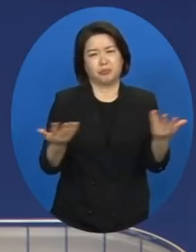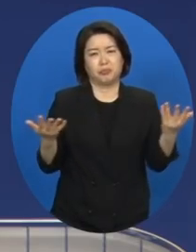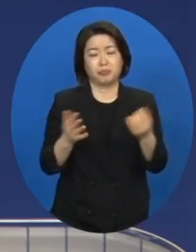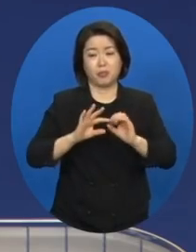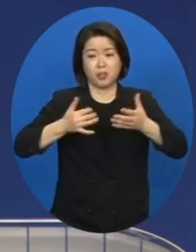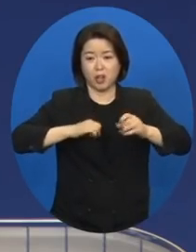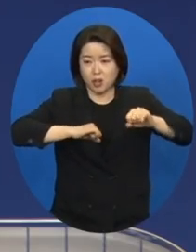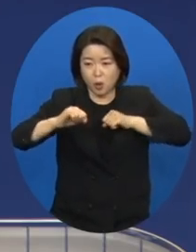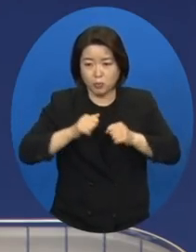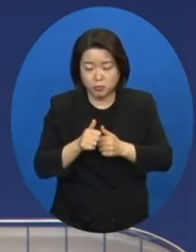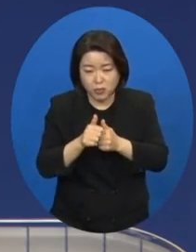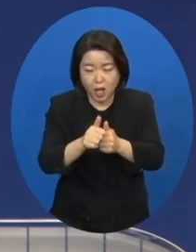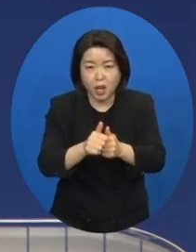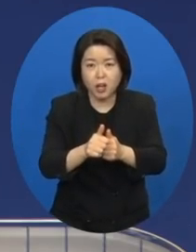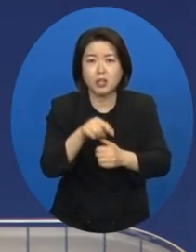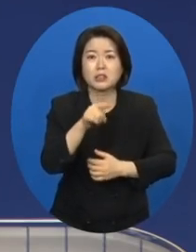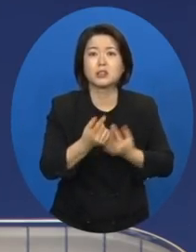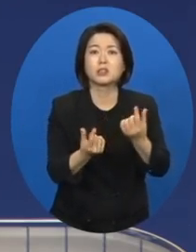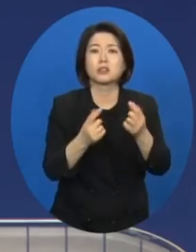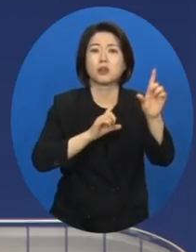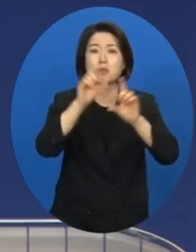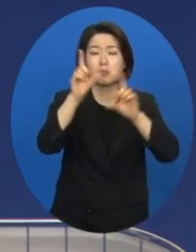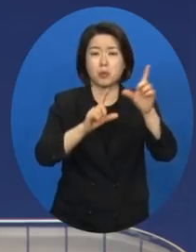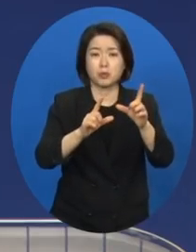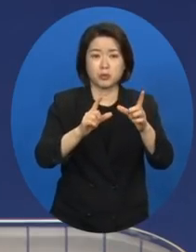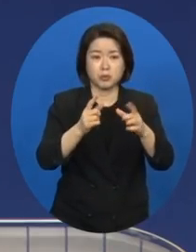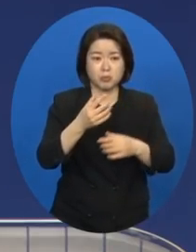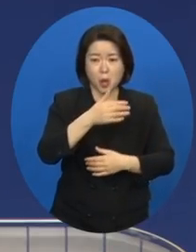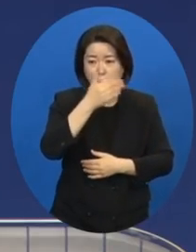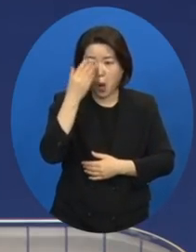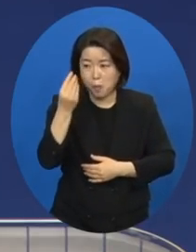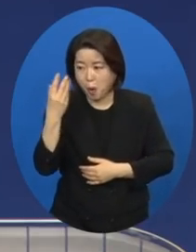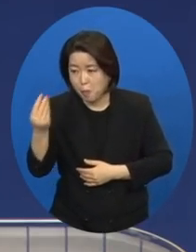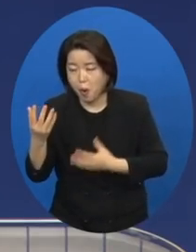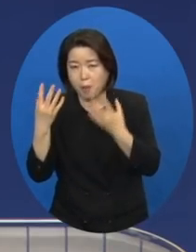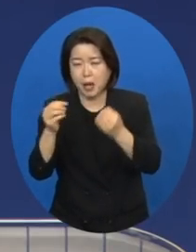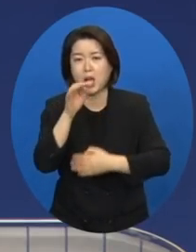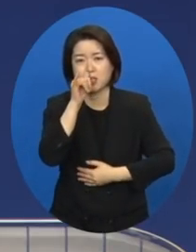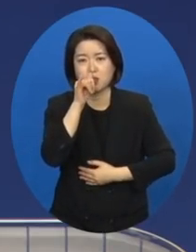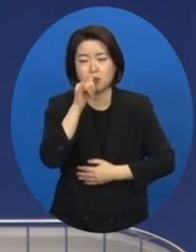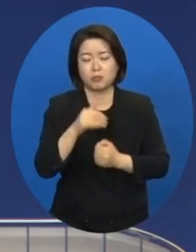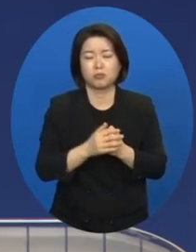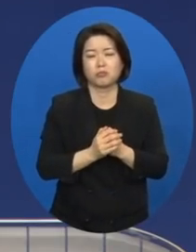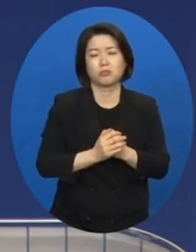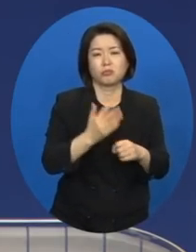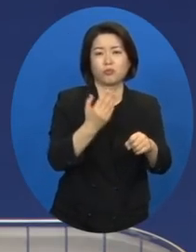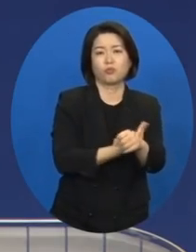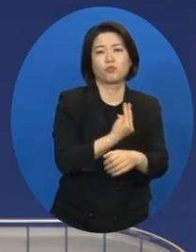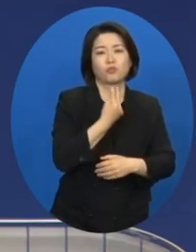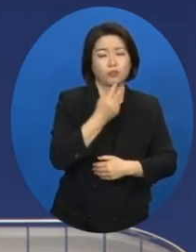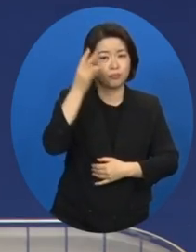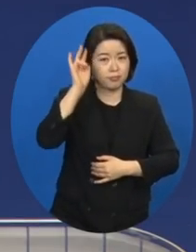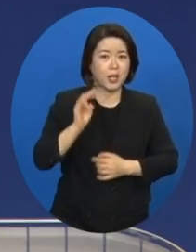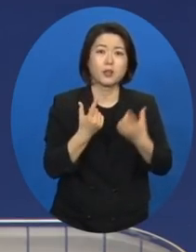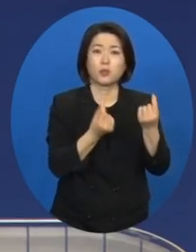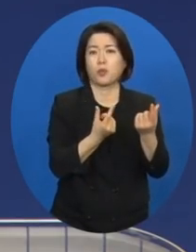따라가야 되는 그런 모습을 볼 때가 참 많이 있잖아요. 지금 요셉과 마리아도 마찬가지 아닙니까?